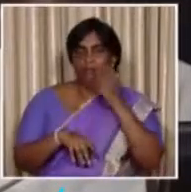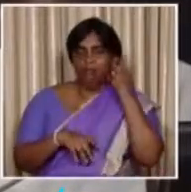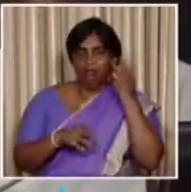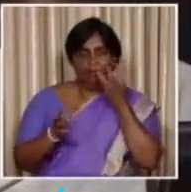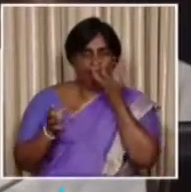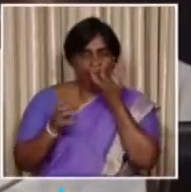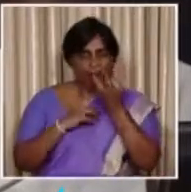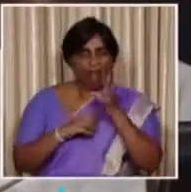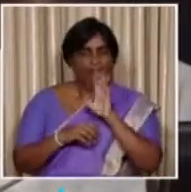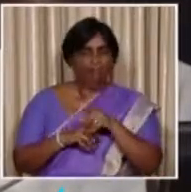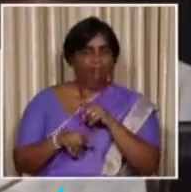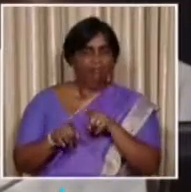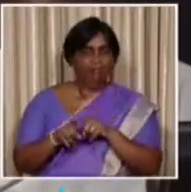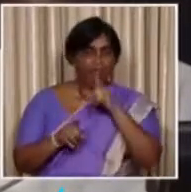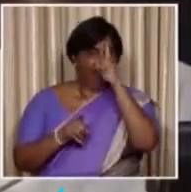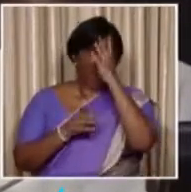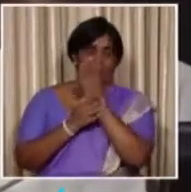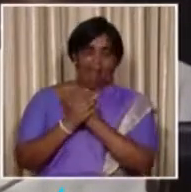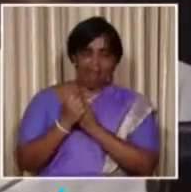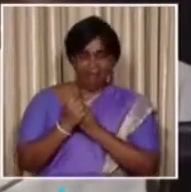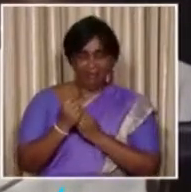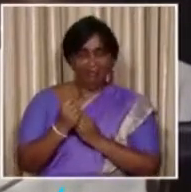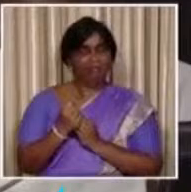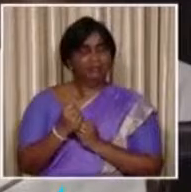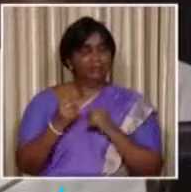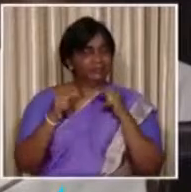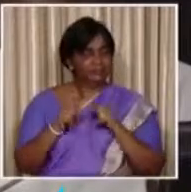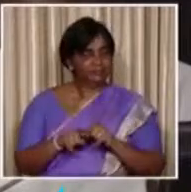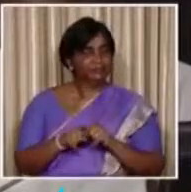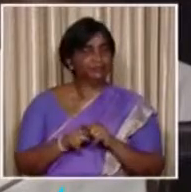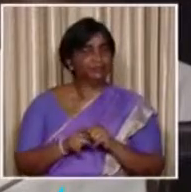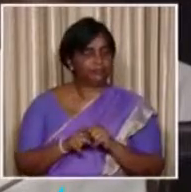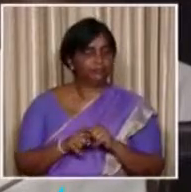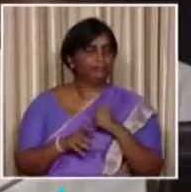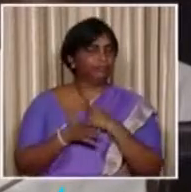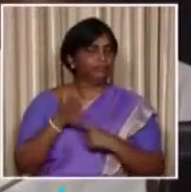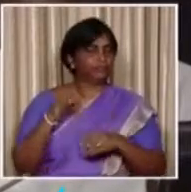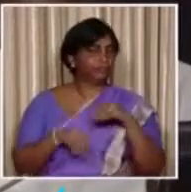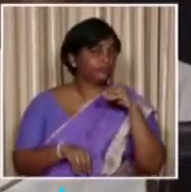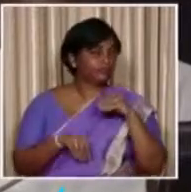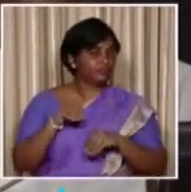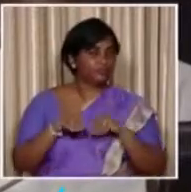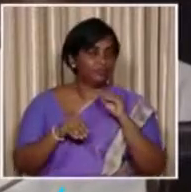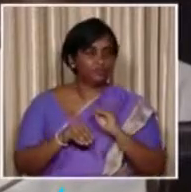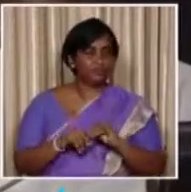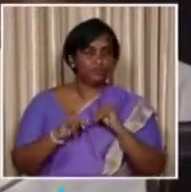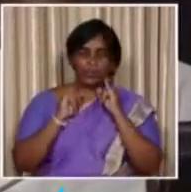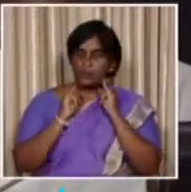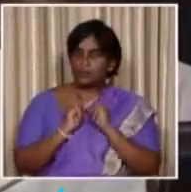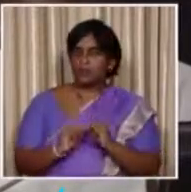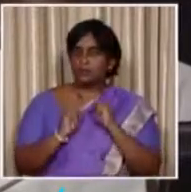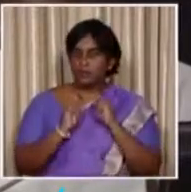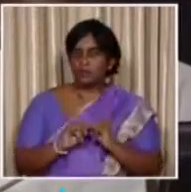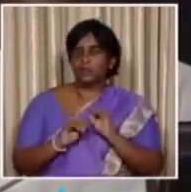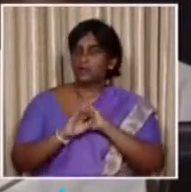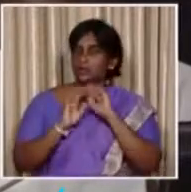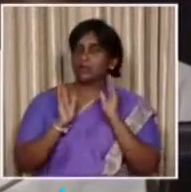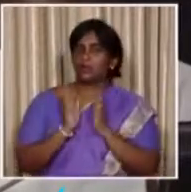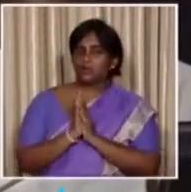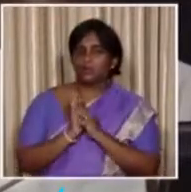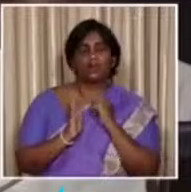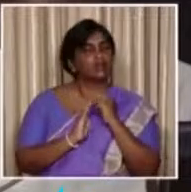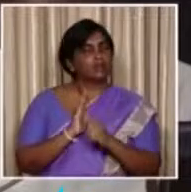එක්ක ආවා ආගම ආවා. මේල් දේශපාලනේ තියෙන කුණු ගොඩවල් ඔක්කොම අපේ